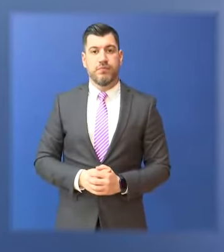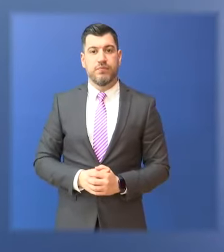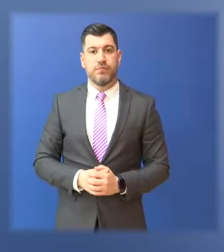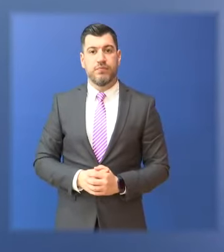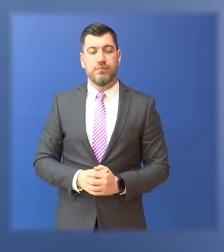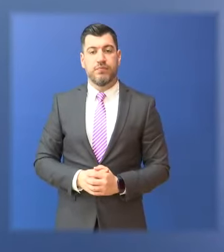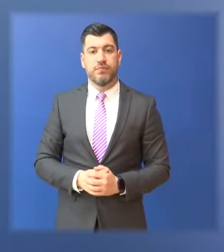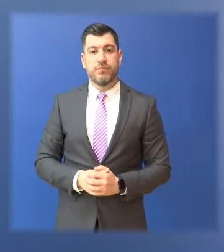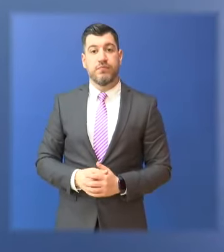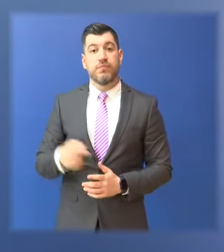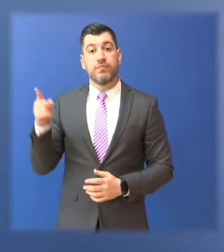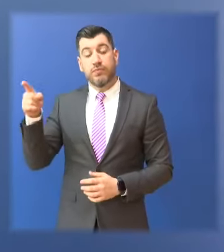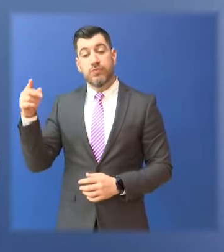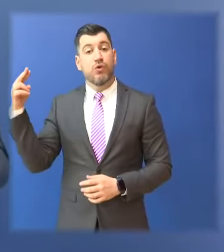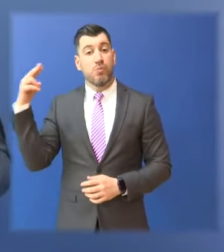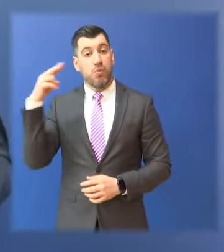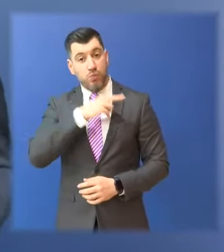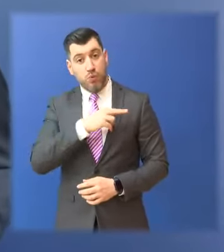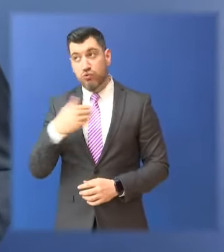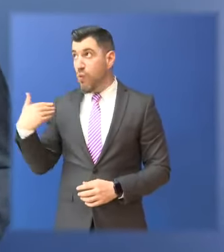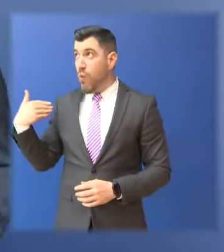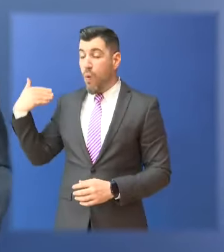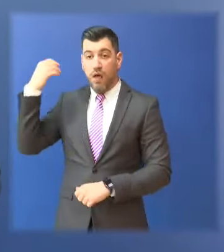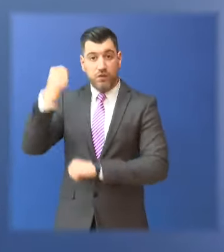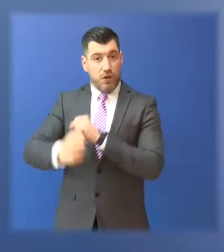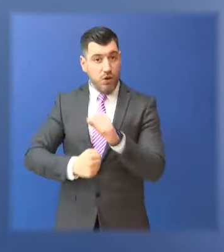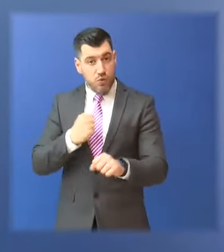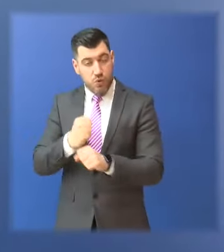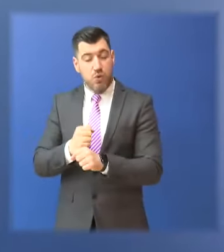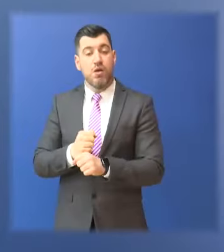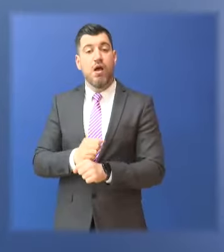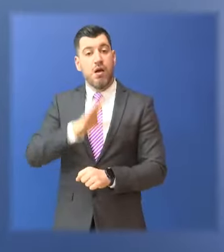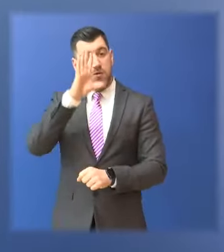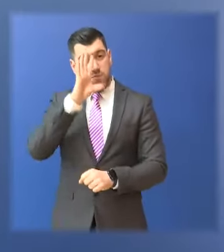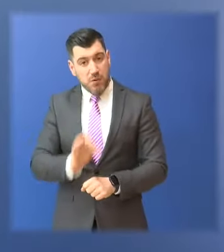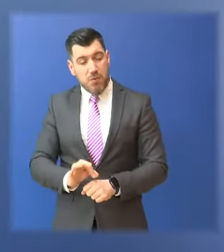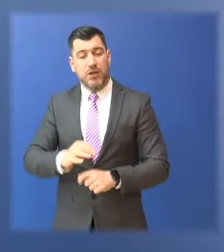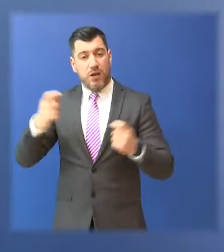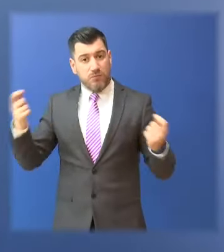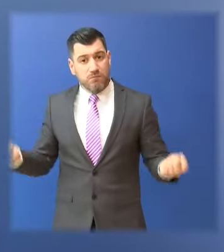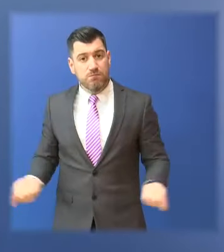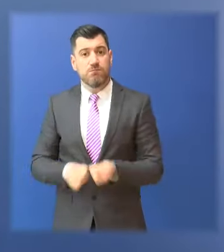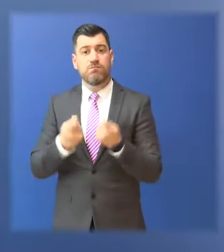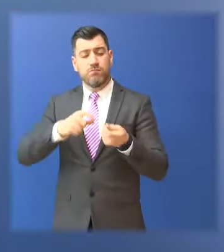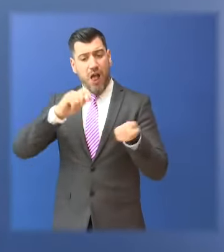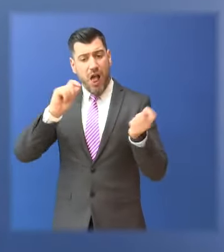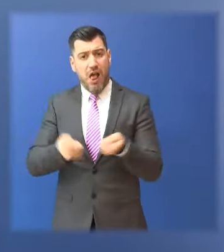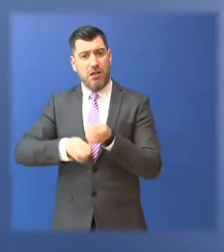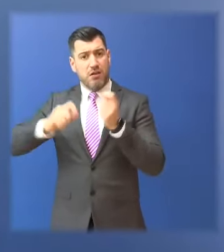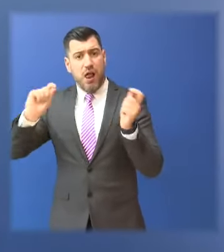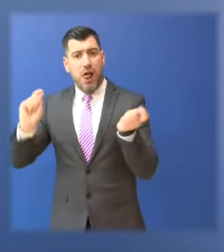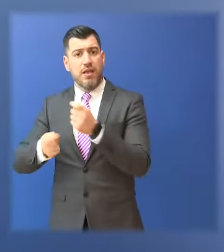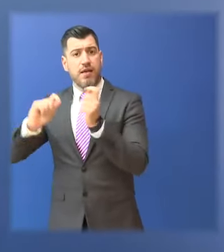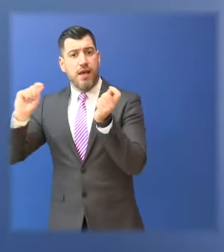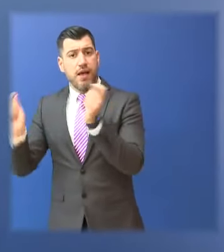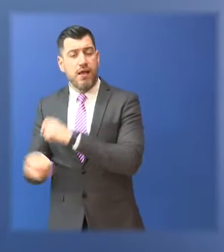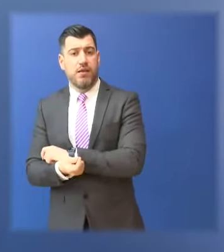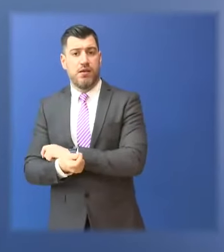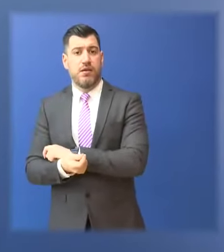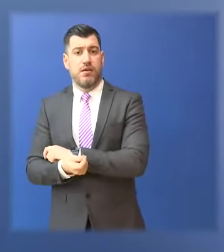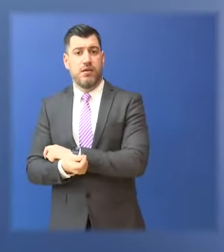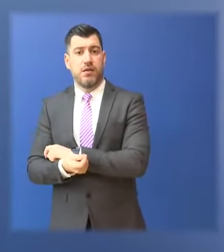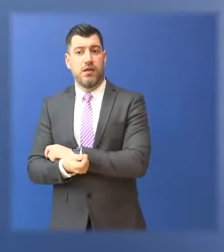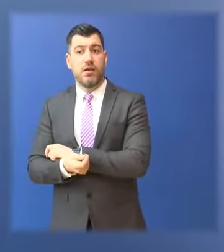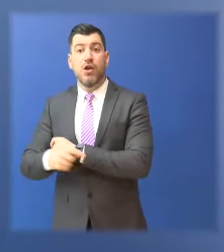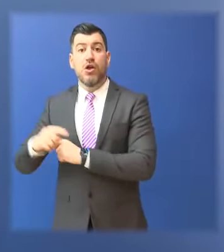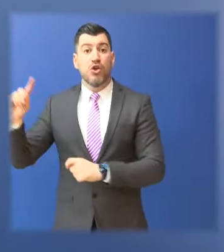πολλές πρωτοβουλίες και έχουν μπει πολλά πρόστιμα. Την επανέλαβε και θα συνεχίσει να είναι αυτό το δόγμα της κυβέρνησης, ότι κανένας δεν είναι πάνω από τον